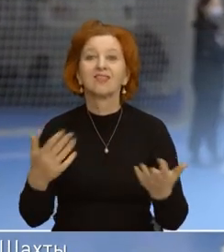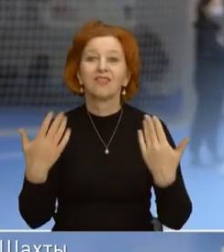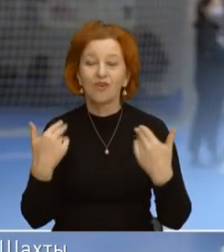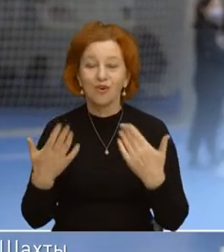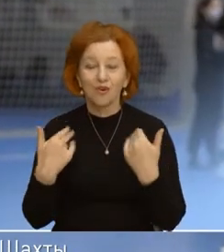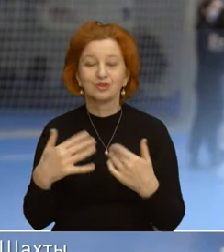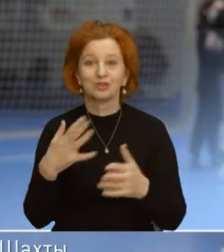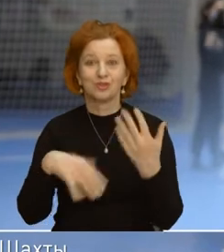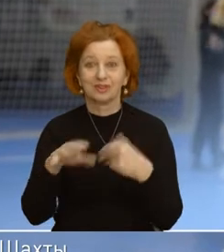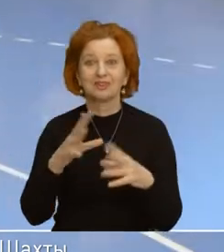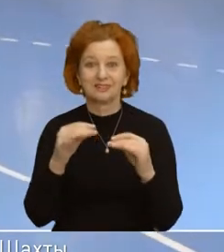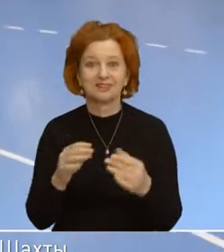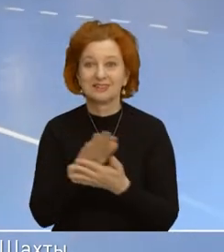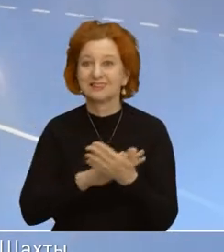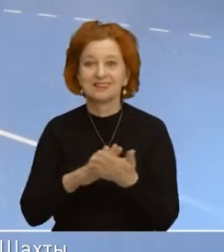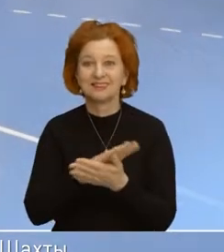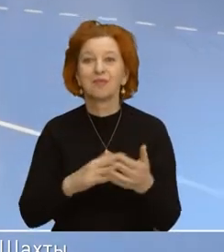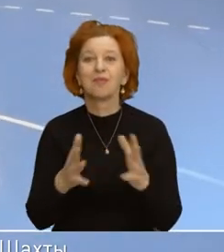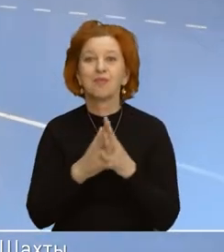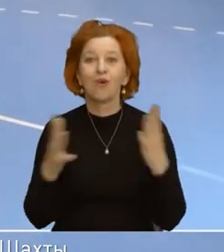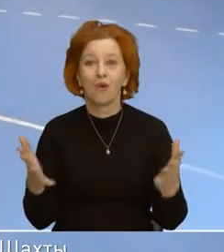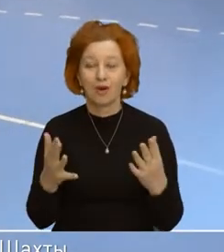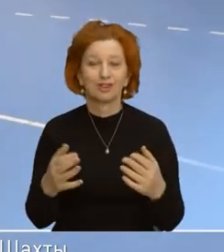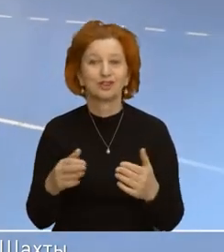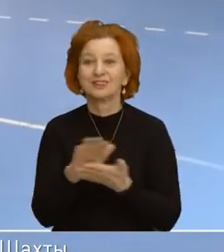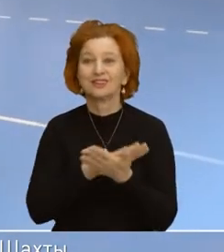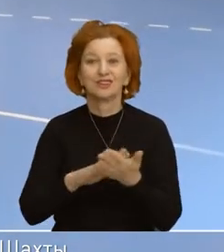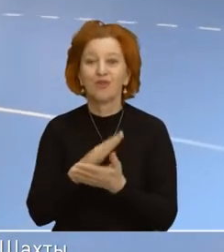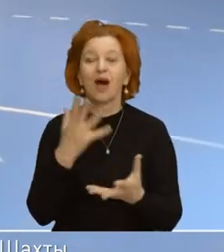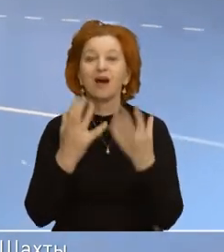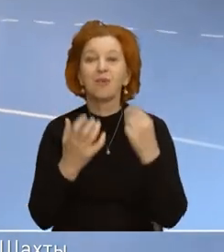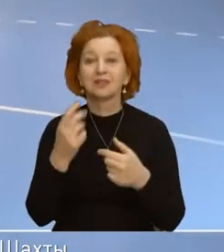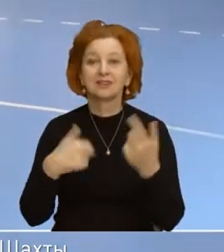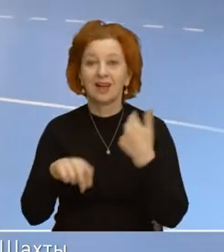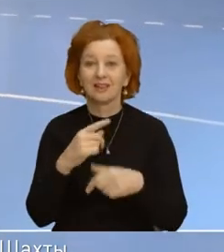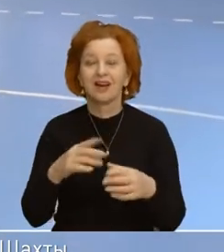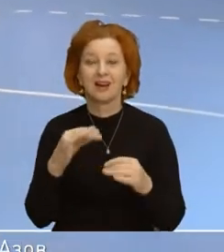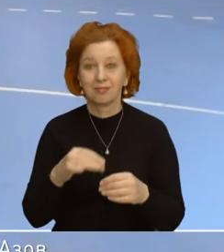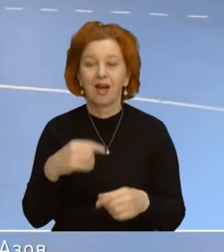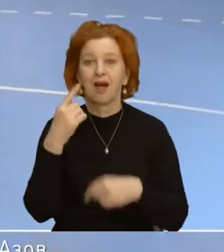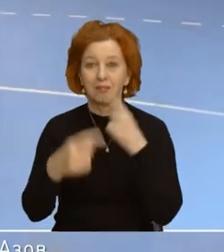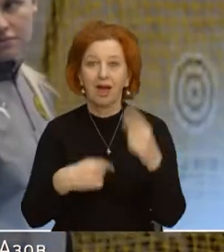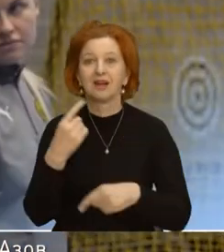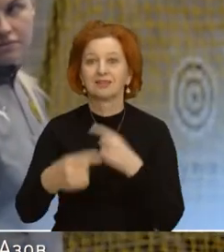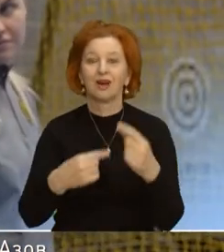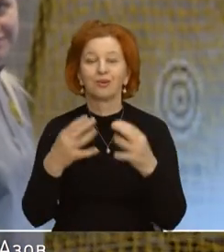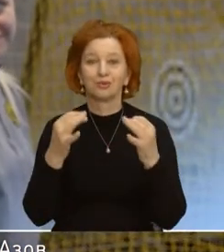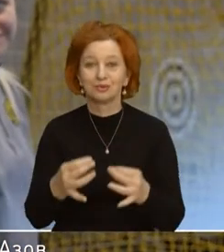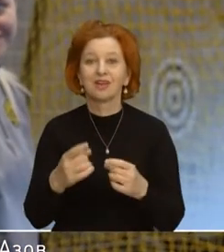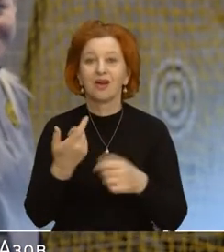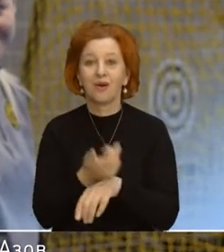воздухе, там какие-то, не знаю, мне кажется, больше в эмоциональном плане, наверное, перезагрузка. Игра с Ладой,